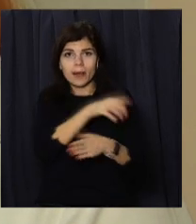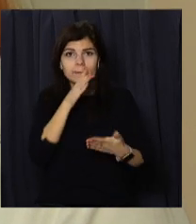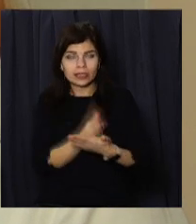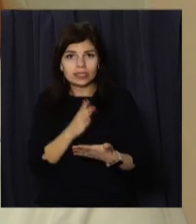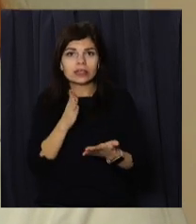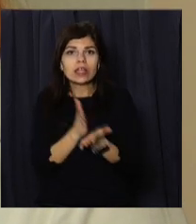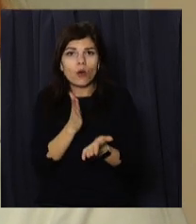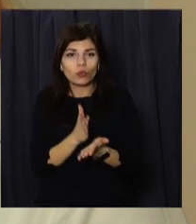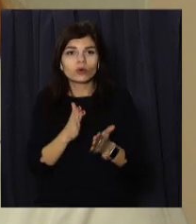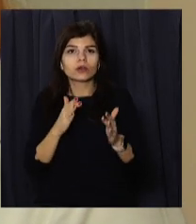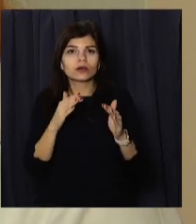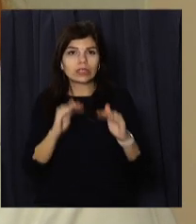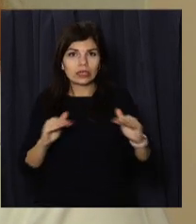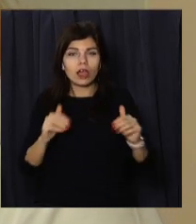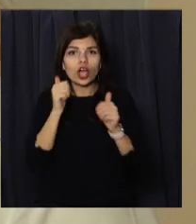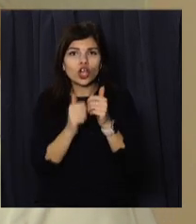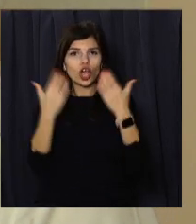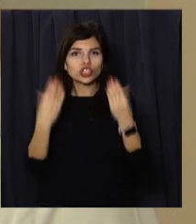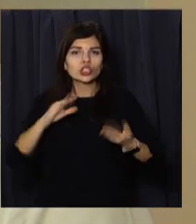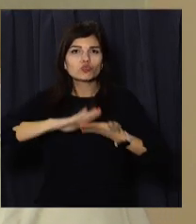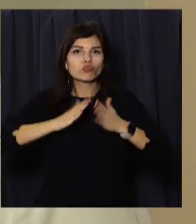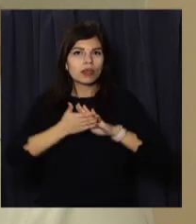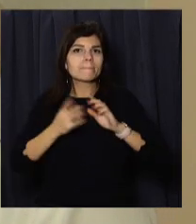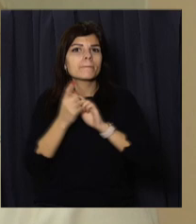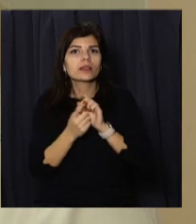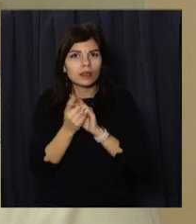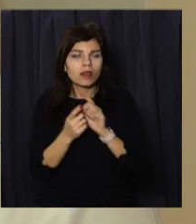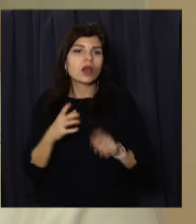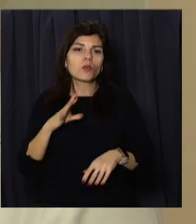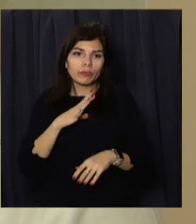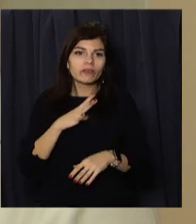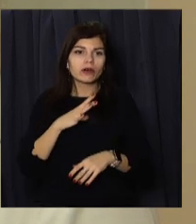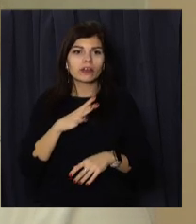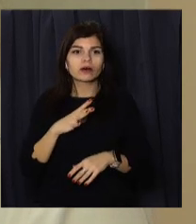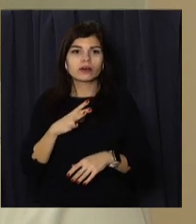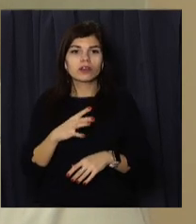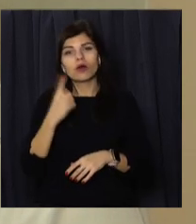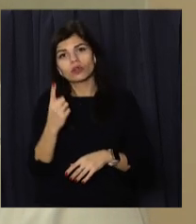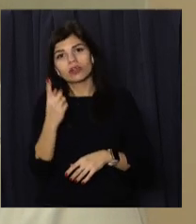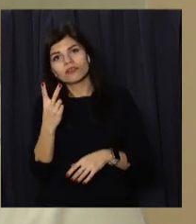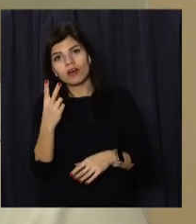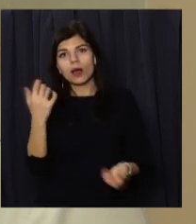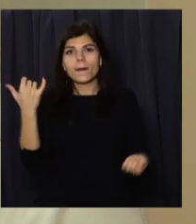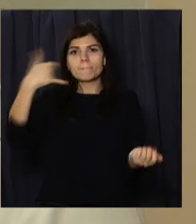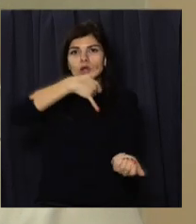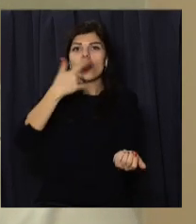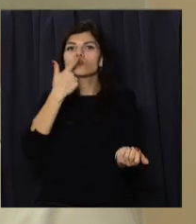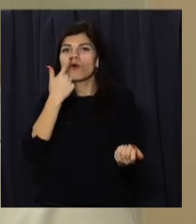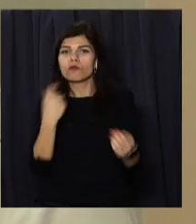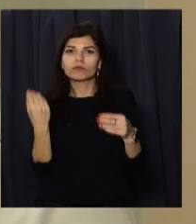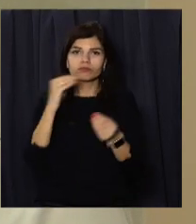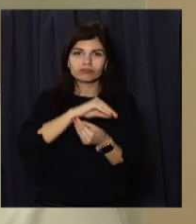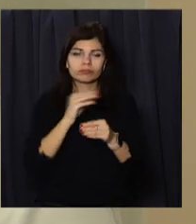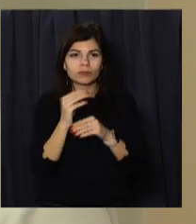Ситуація кожен день змінюється, іноді це буває 1-2 переливання, іноді це буває